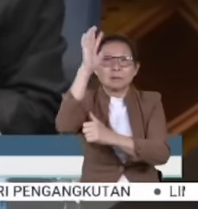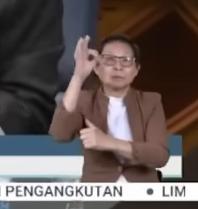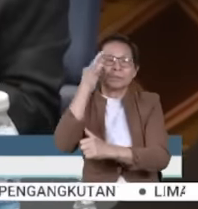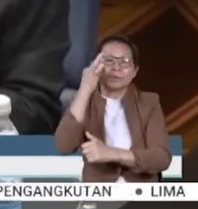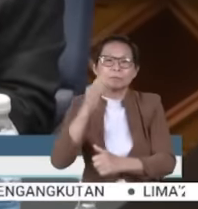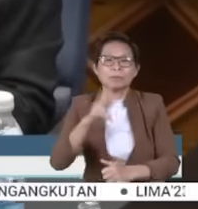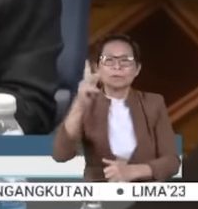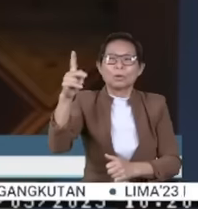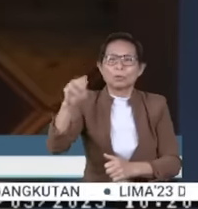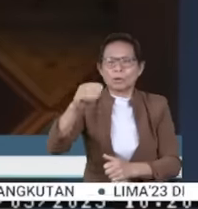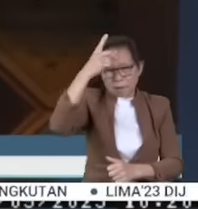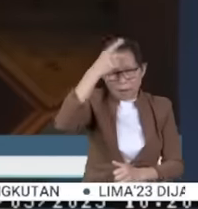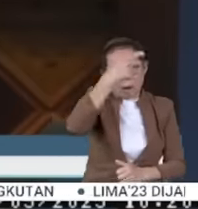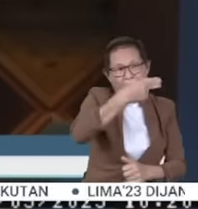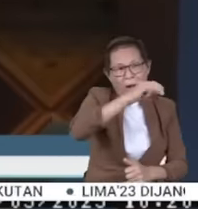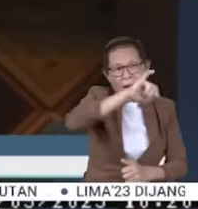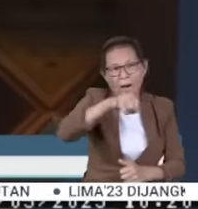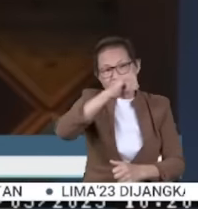memastikan